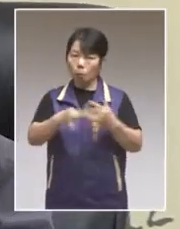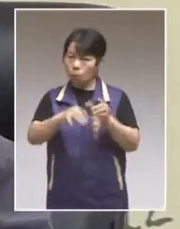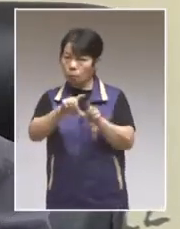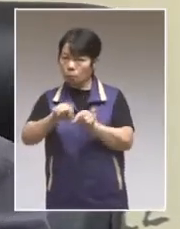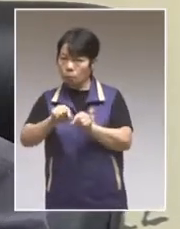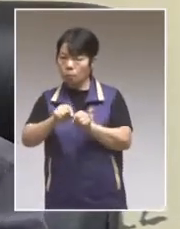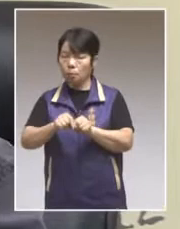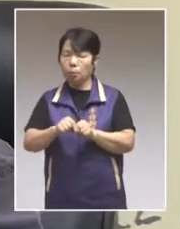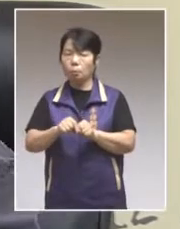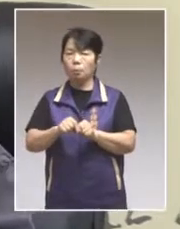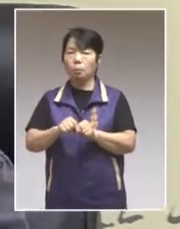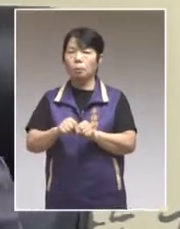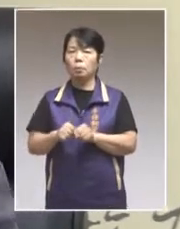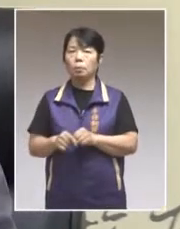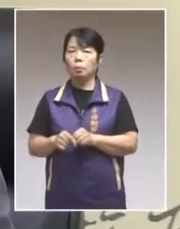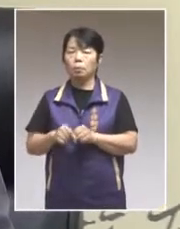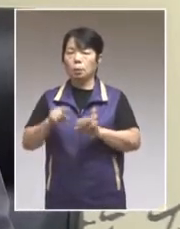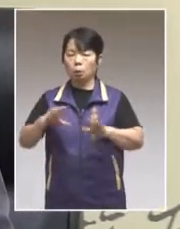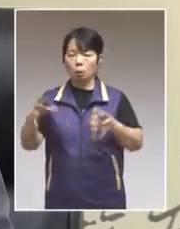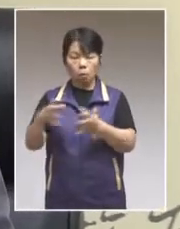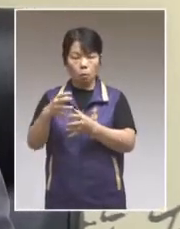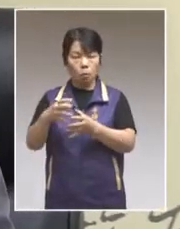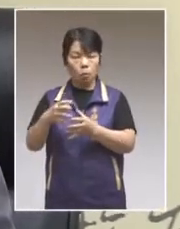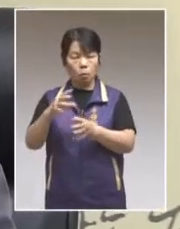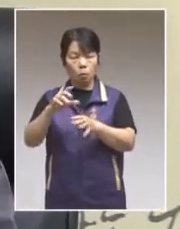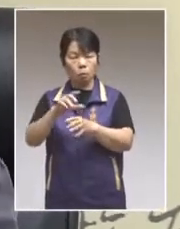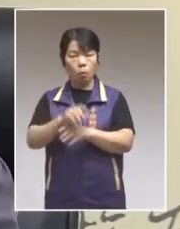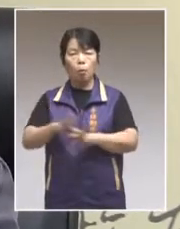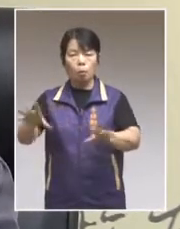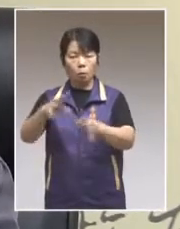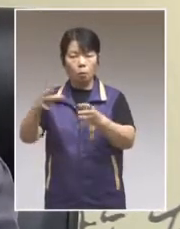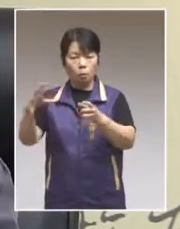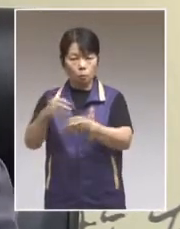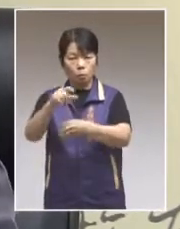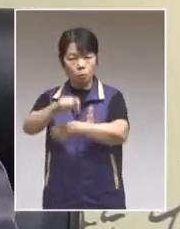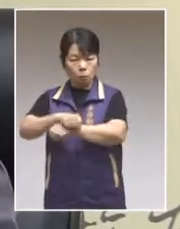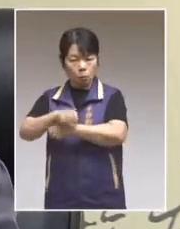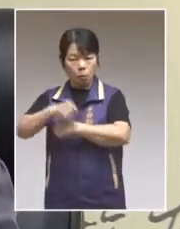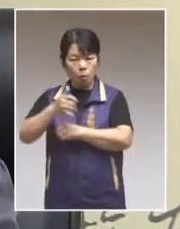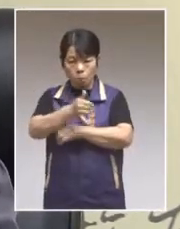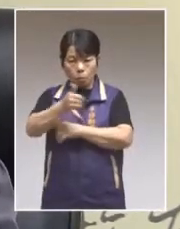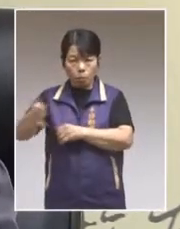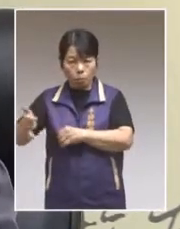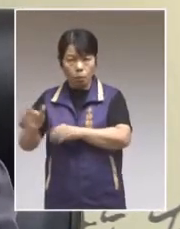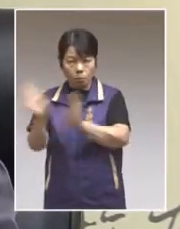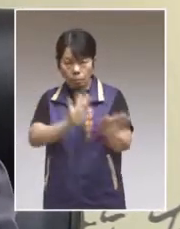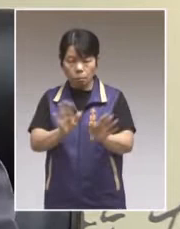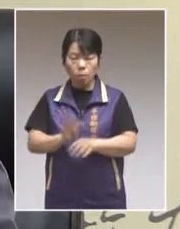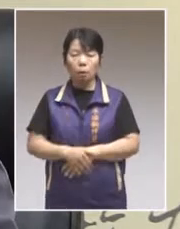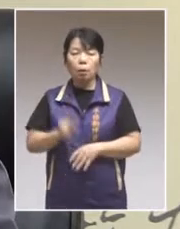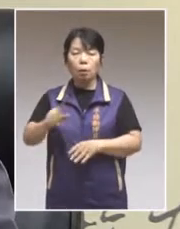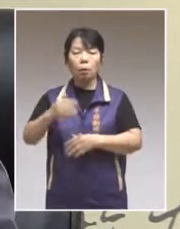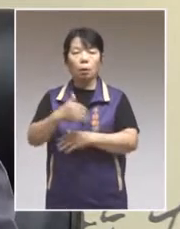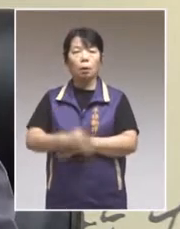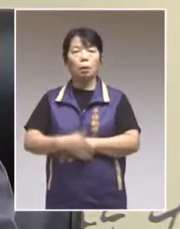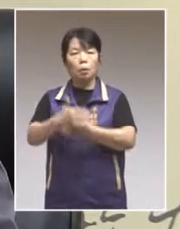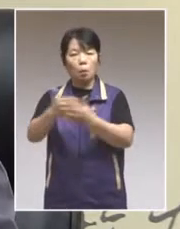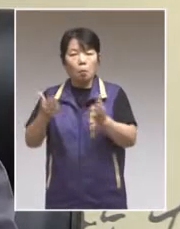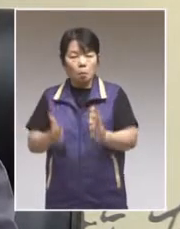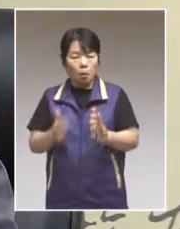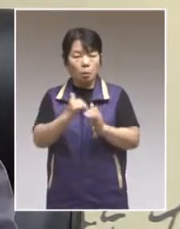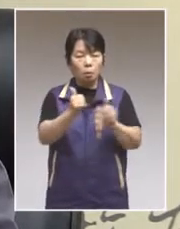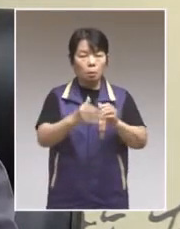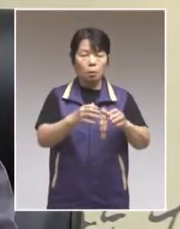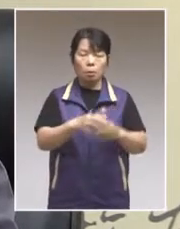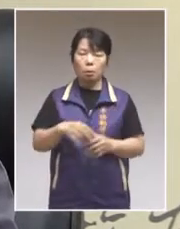会依据在这个同学的活动的状况，那发给同班同学或者是亲密的好友或者社团同